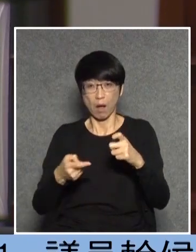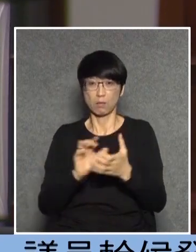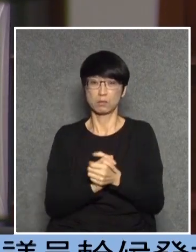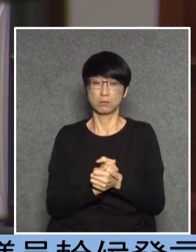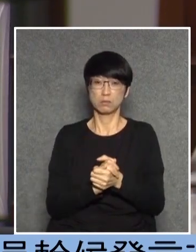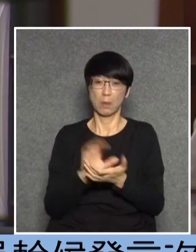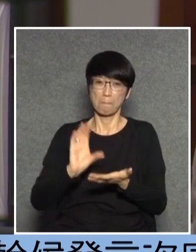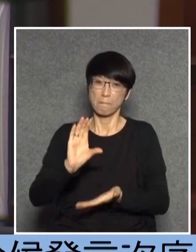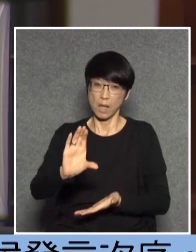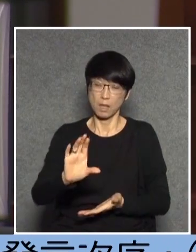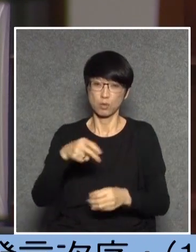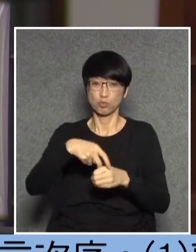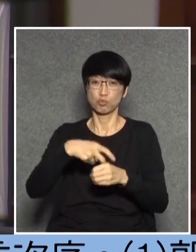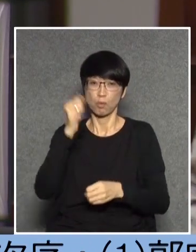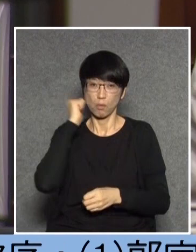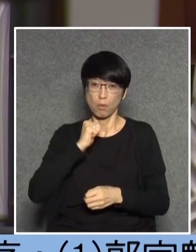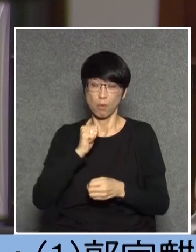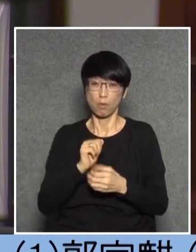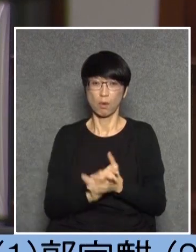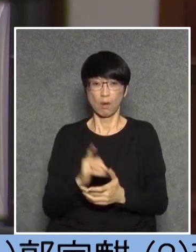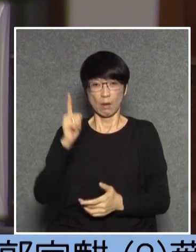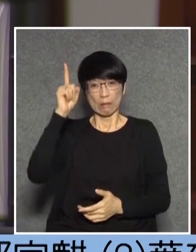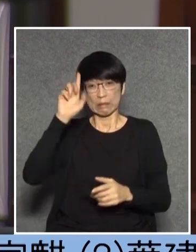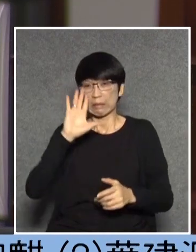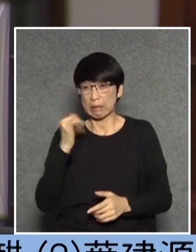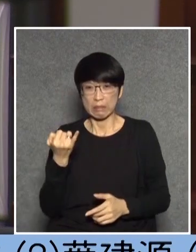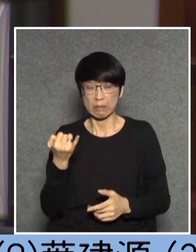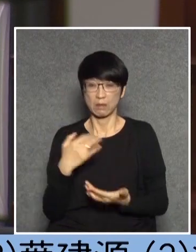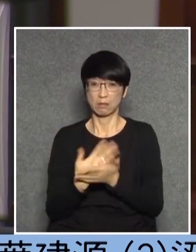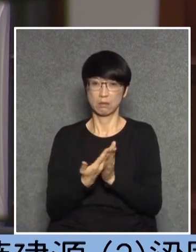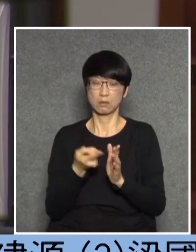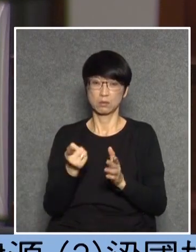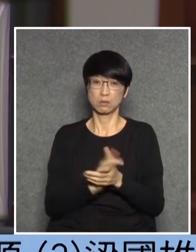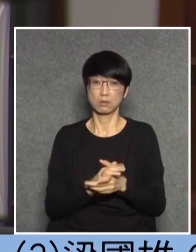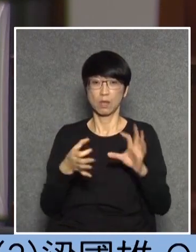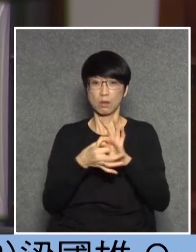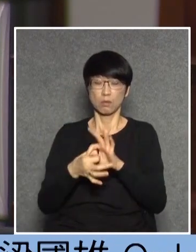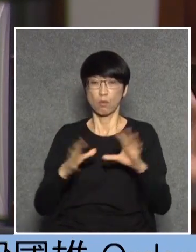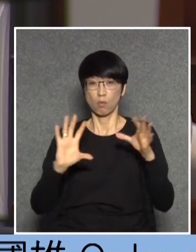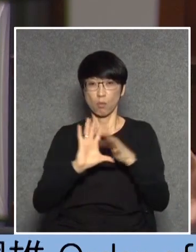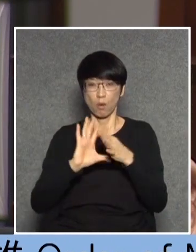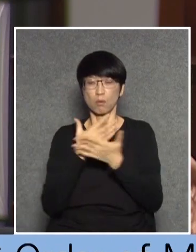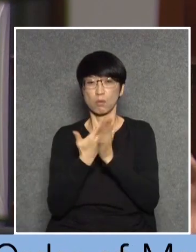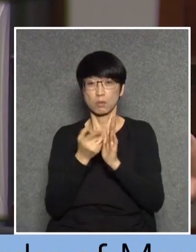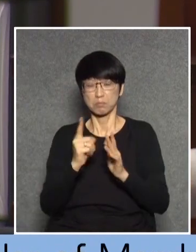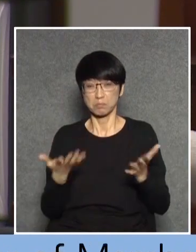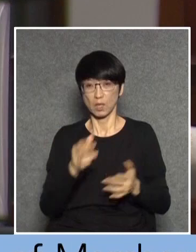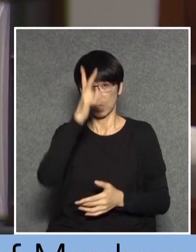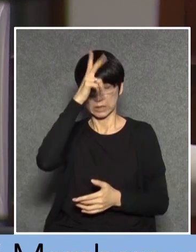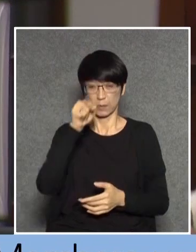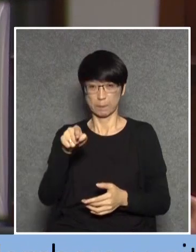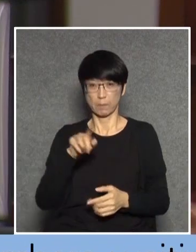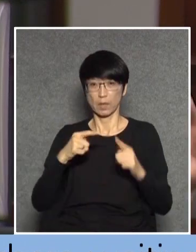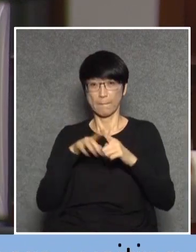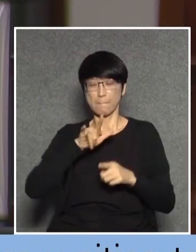冇天理嘅大佬呢、這個係嘛？佢係唔需要承擔任何責任嘅，呢、這個空管系統唔見幾多錢咧？個總部政府即係嗰個民航處嘅